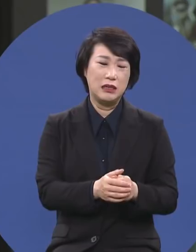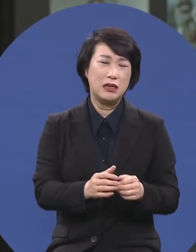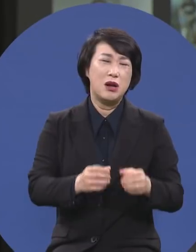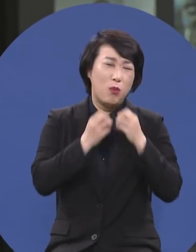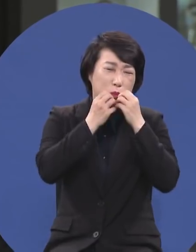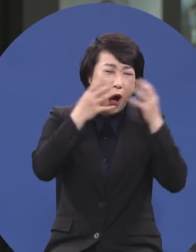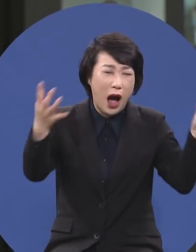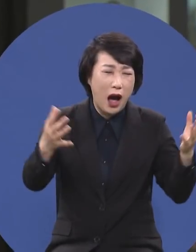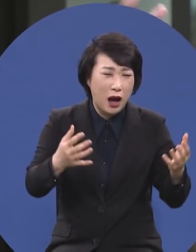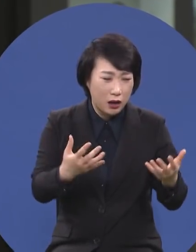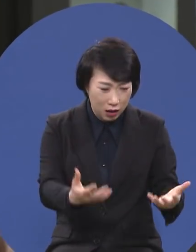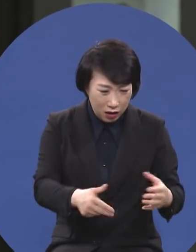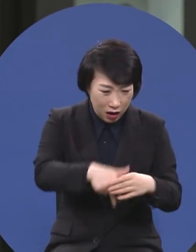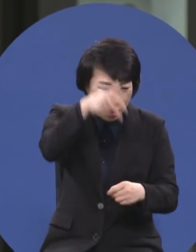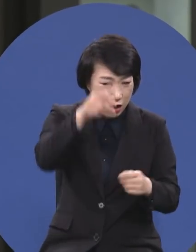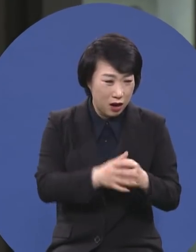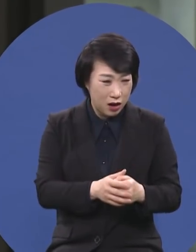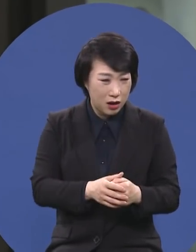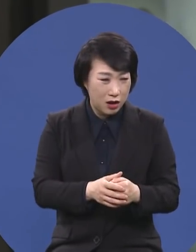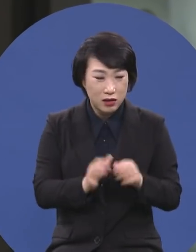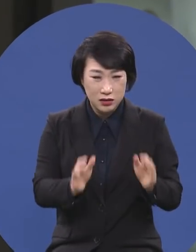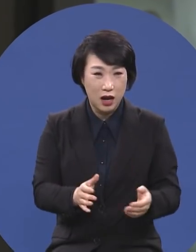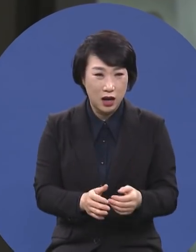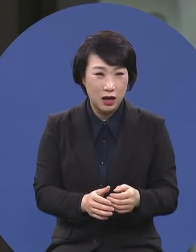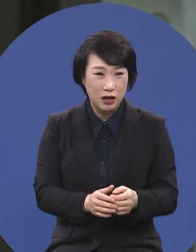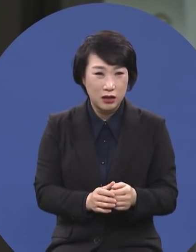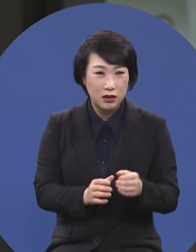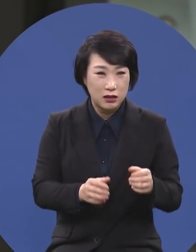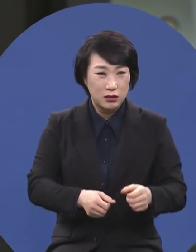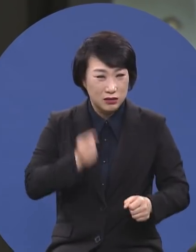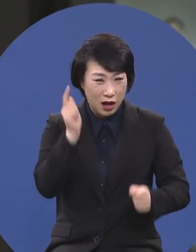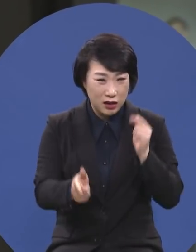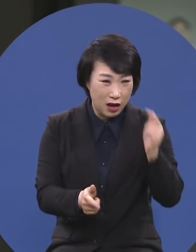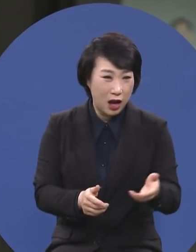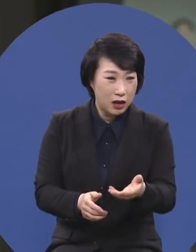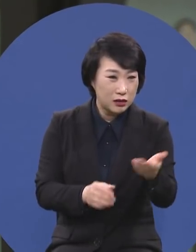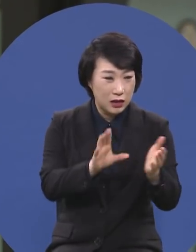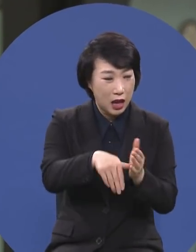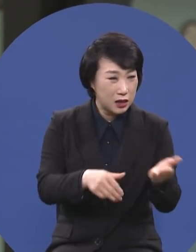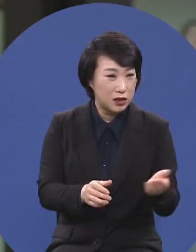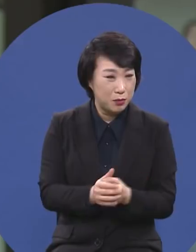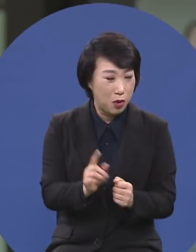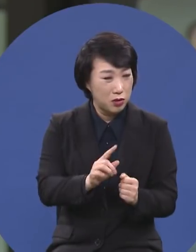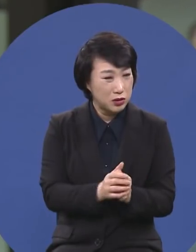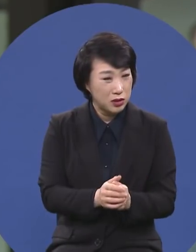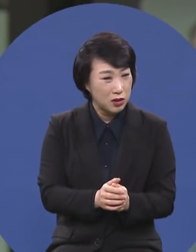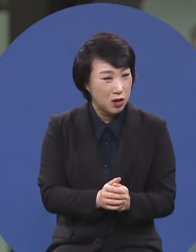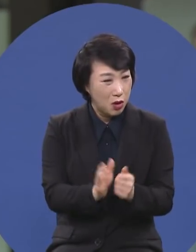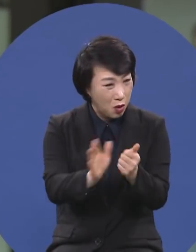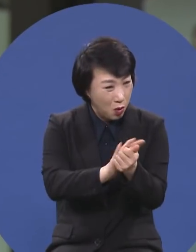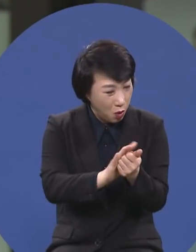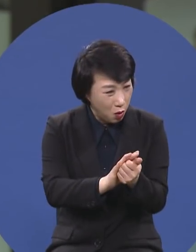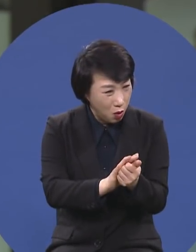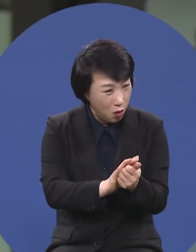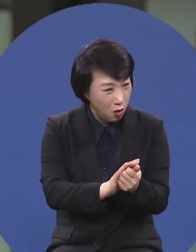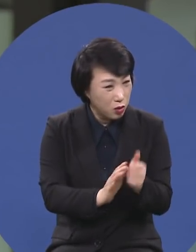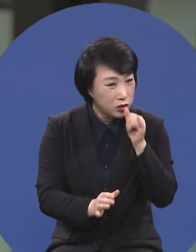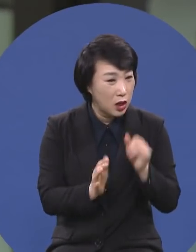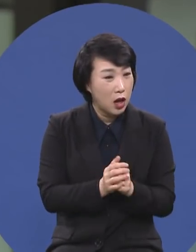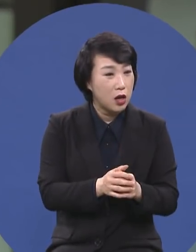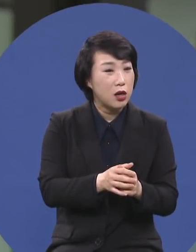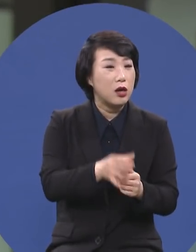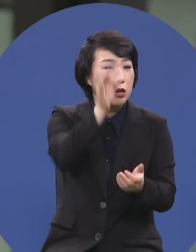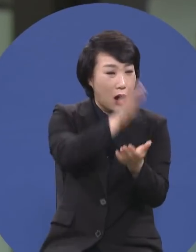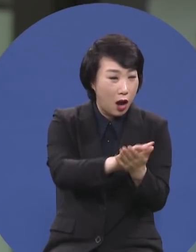않느냐? 다 퍼주고 좋아할 때 그들이 널 도울 줄 알았던 네 재산이 끝나는 순간에 누가 너를 돕더냐 이